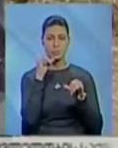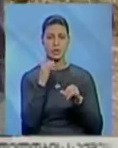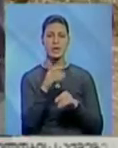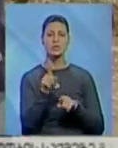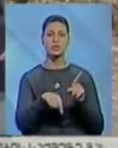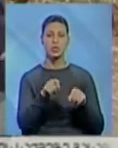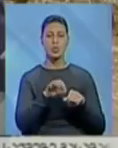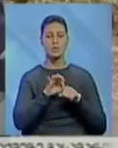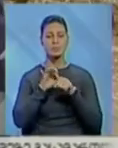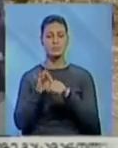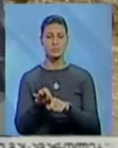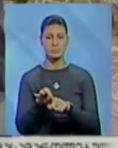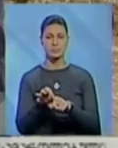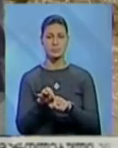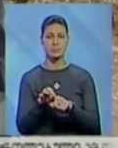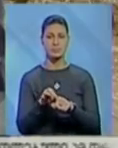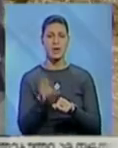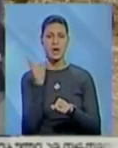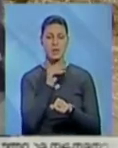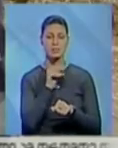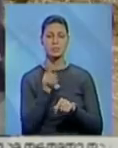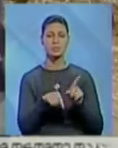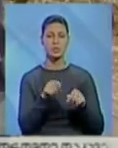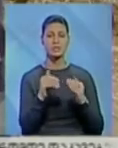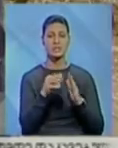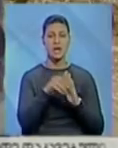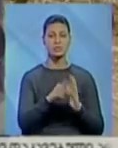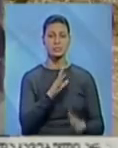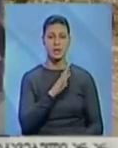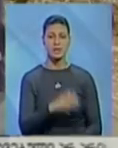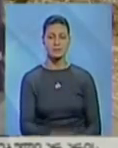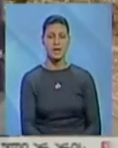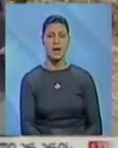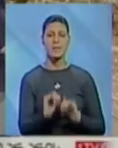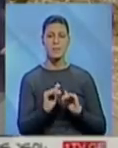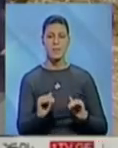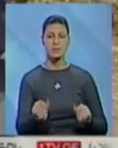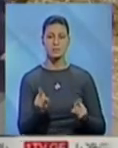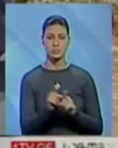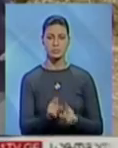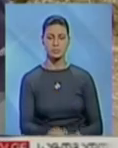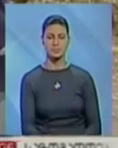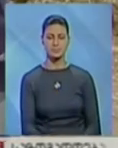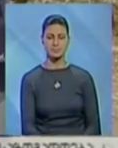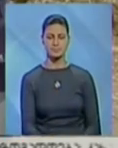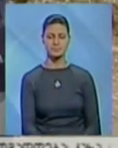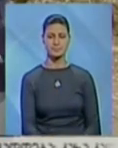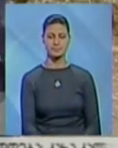ნაწილი გავიყვანე, რომლის აყვანაც შევძელი, სახლში მყავდა ისიც, პატარები რა თქმა უნდა. ხო